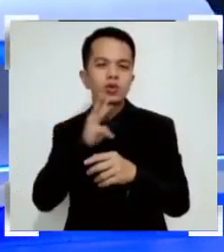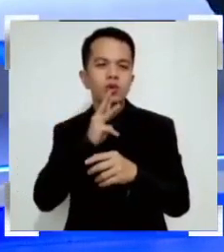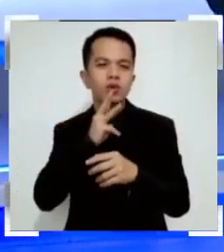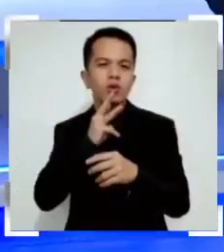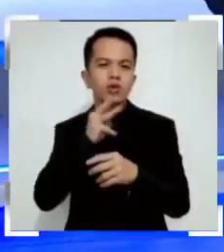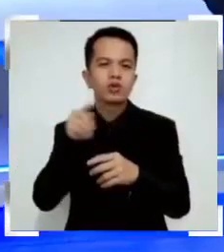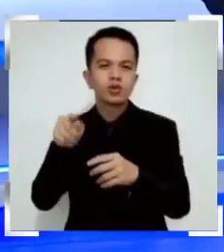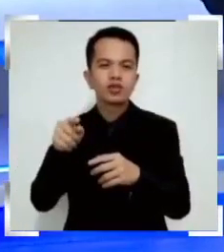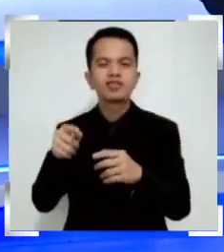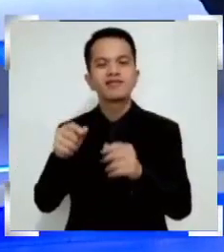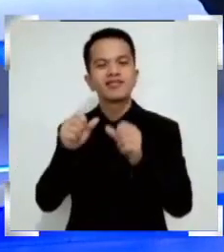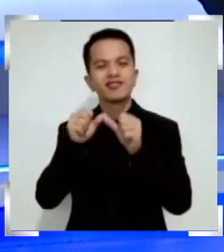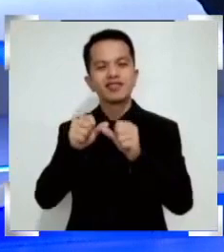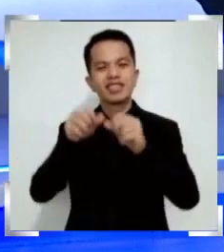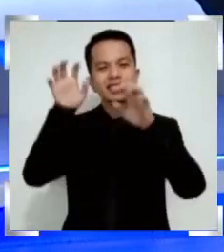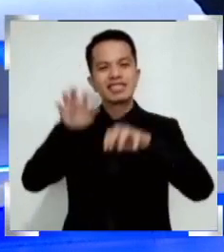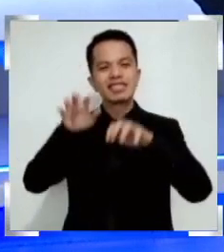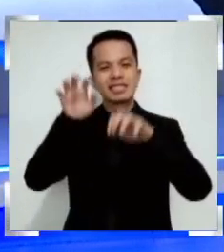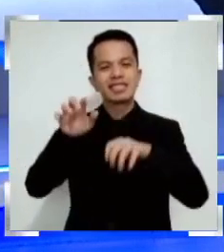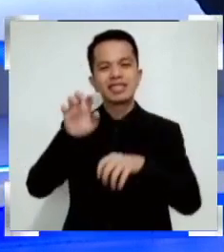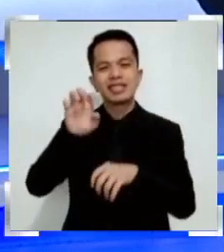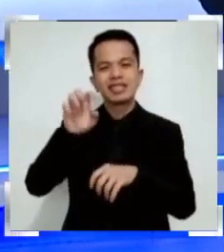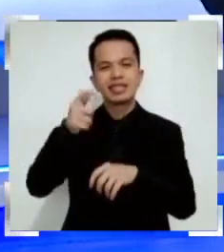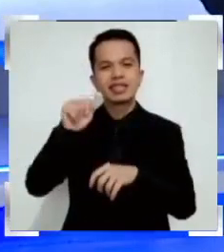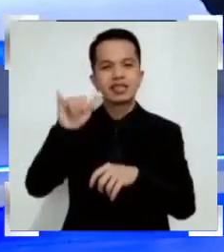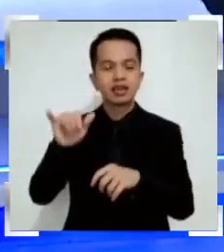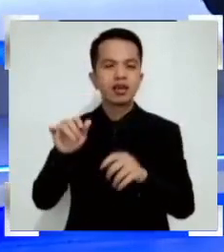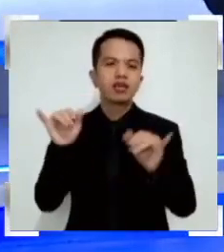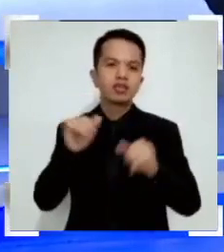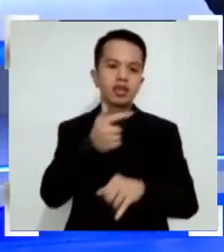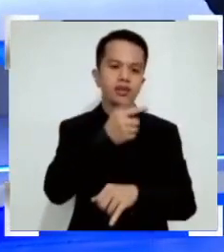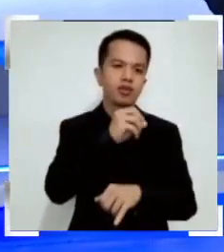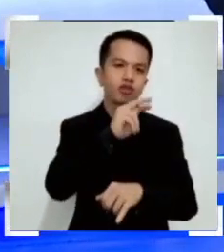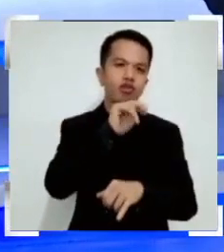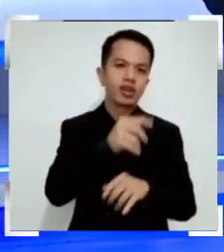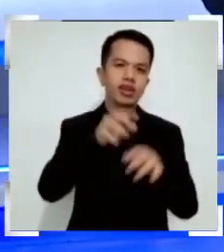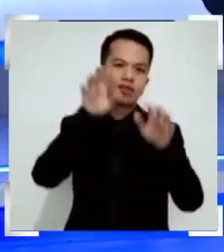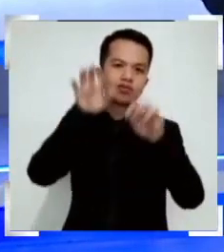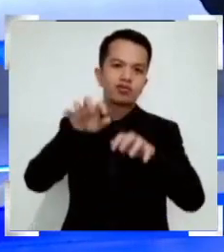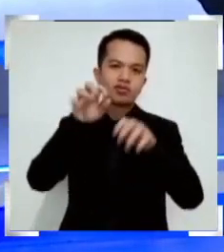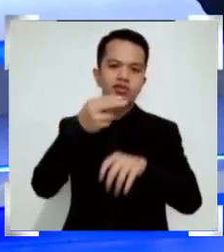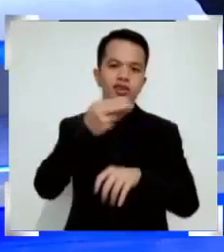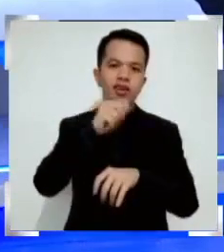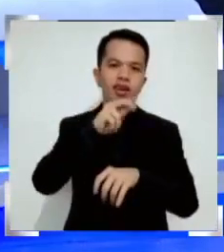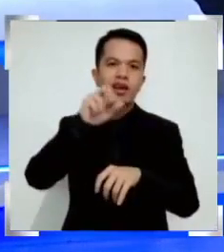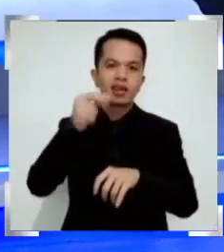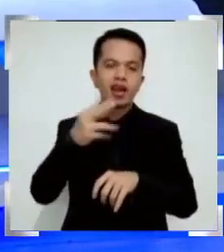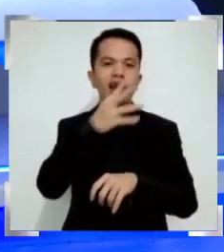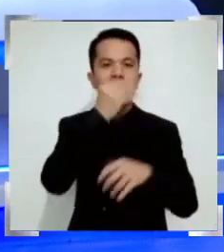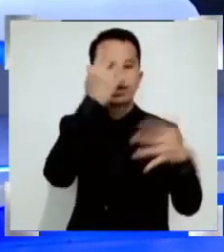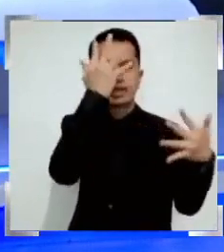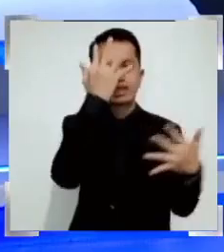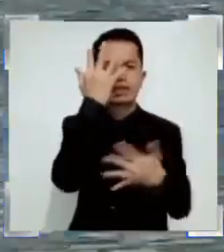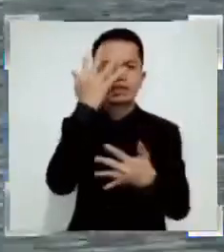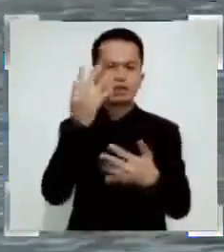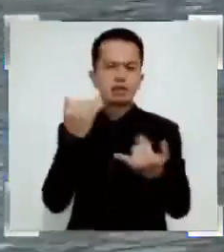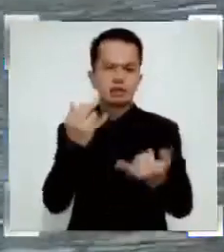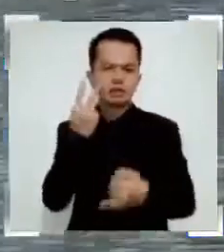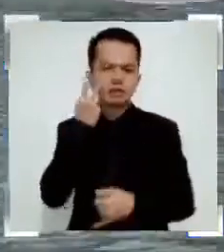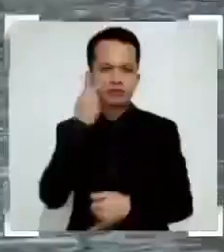Egay. Nagpaulan na naman ang bagyong Goring, Hana at Habagat. Saksi si Dano Tingkungko.